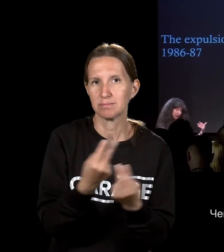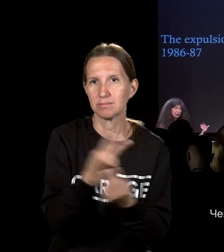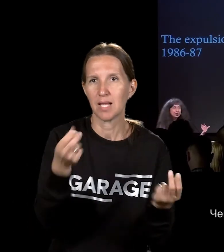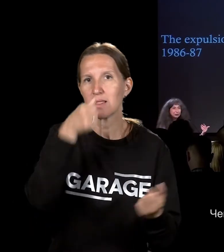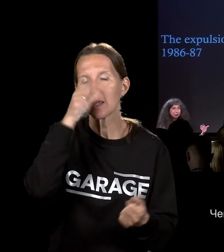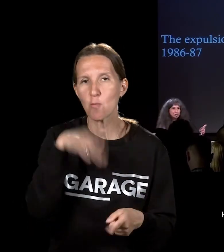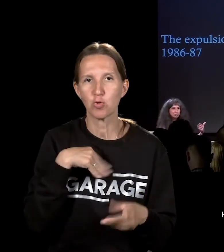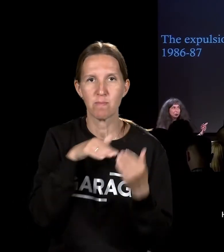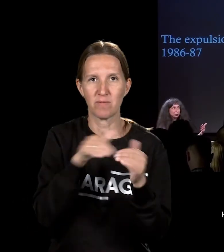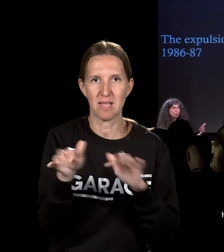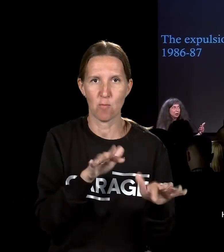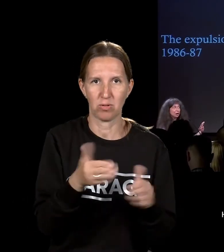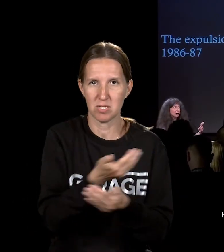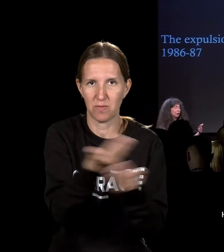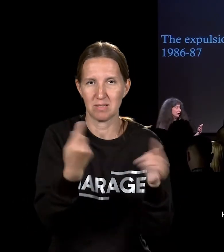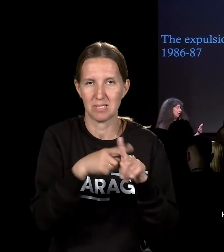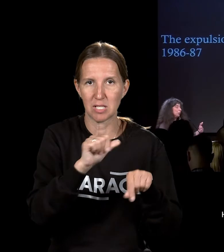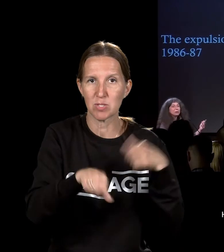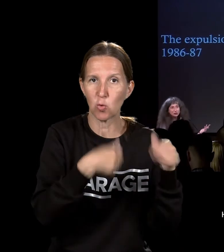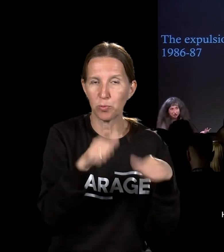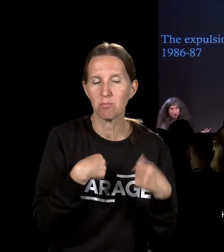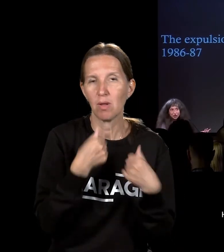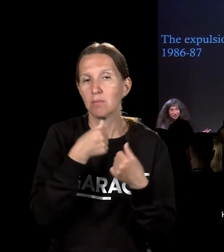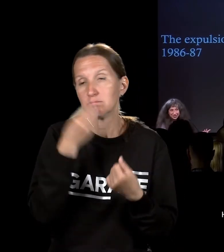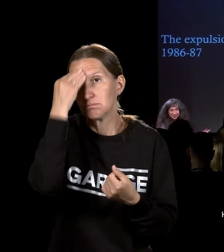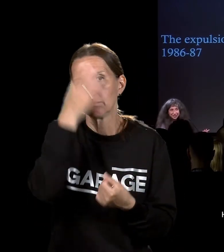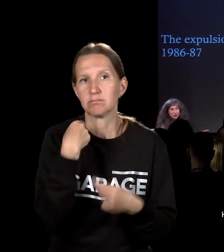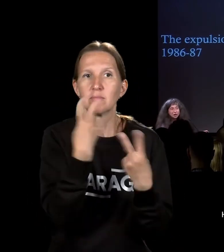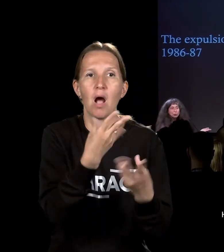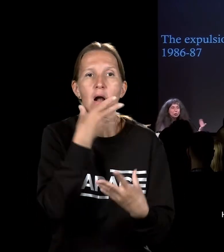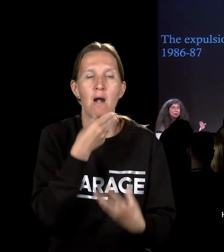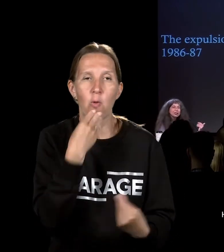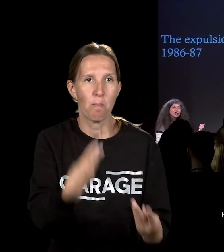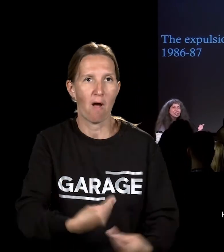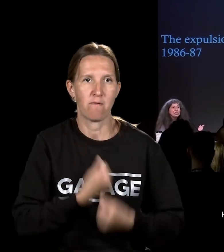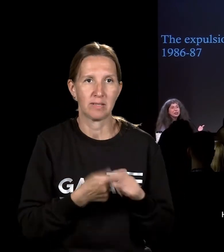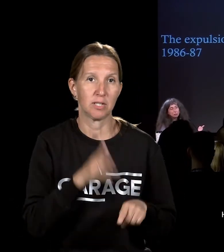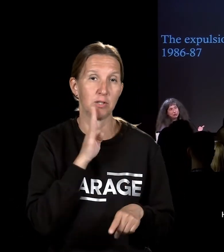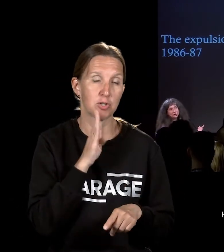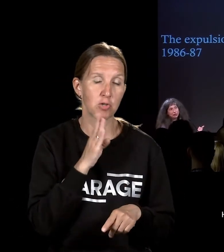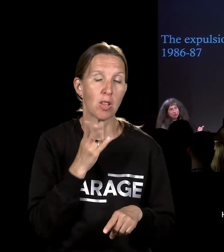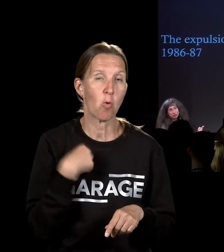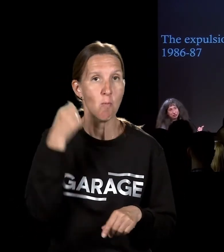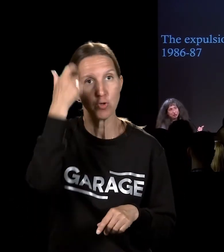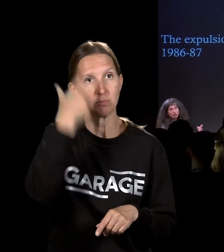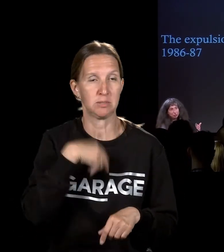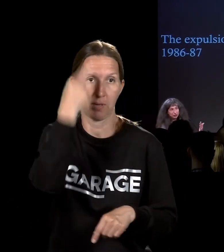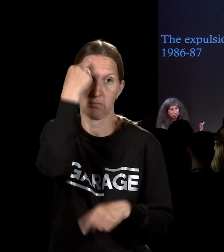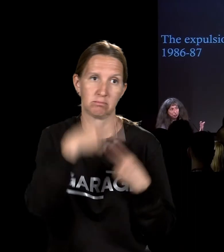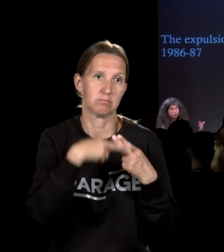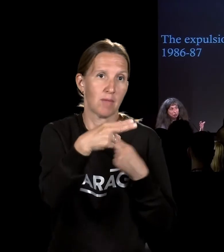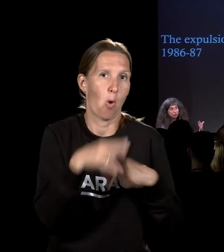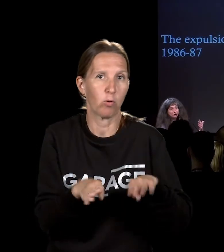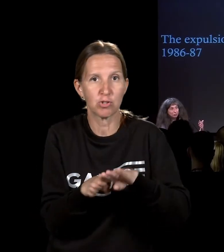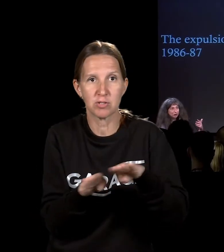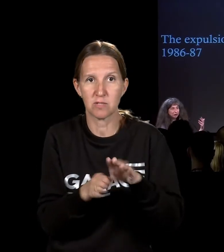взаимодействовать, мы не можем любоваться этой женщиной, но мы можем отождествить себя с ней, мы. Это как бы